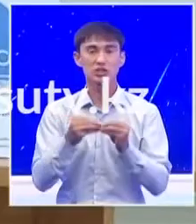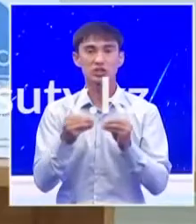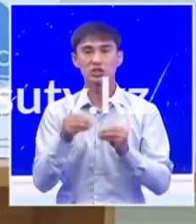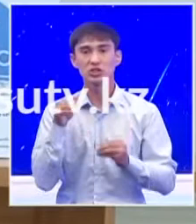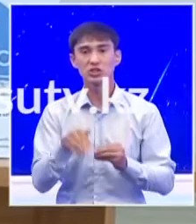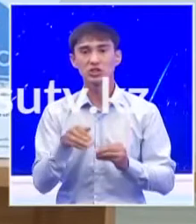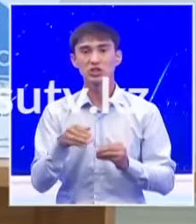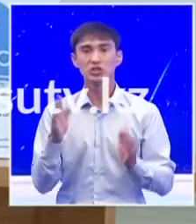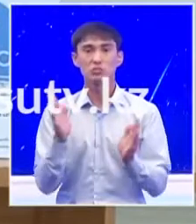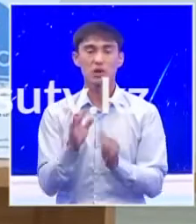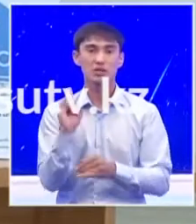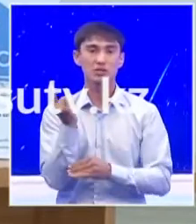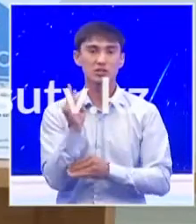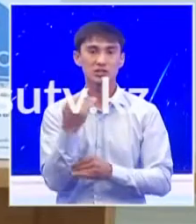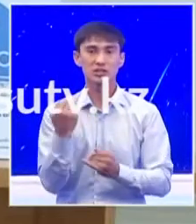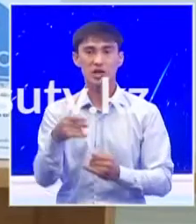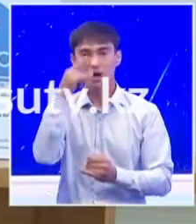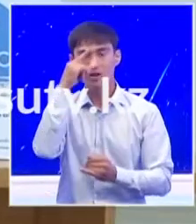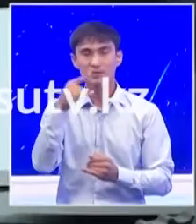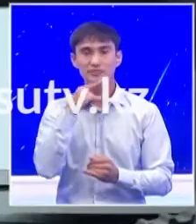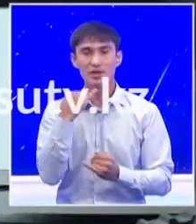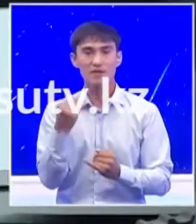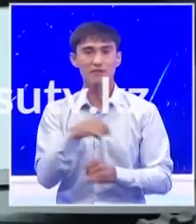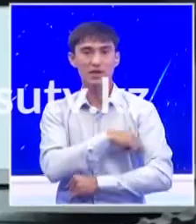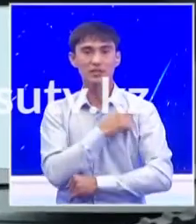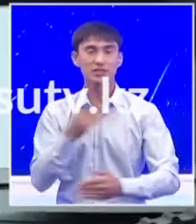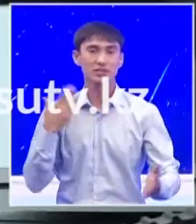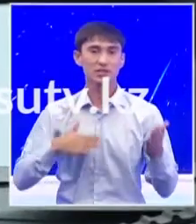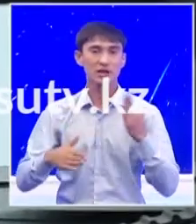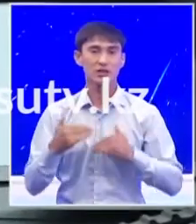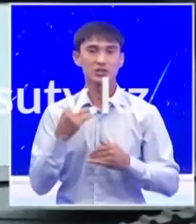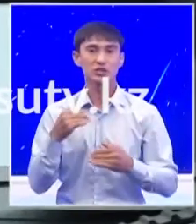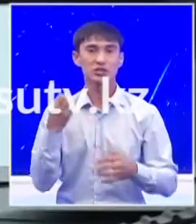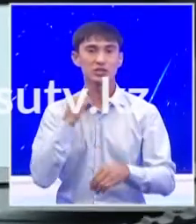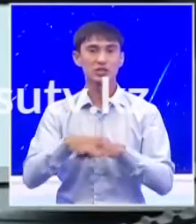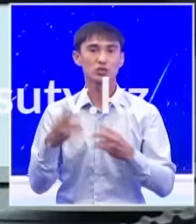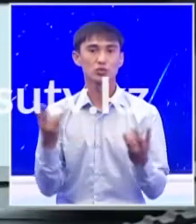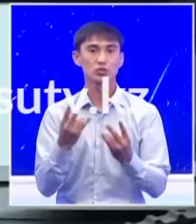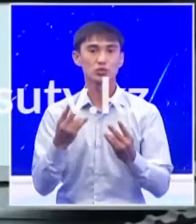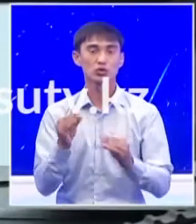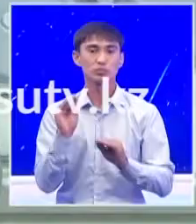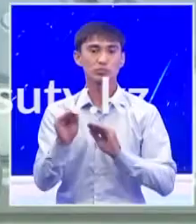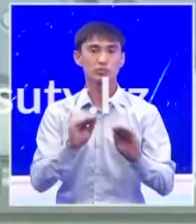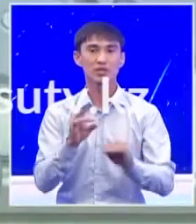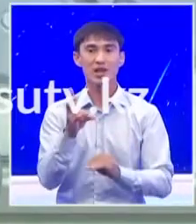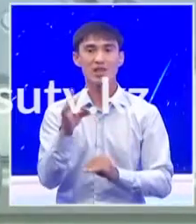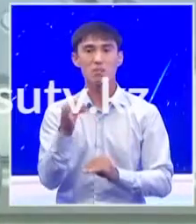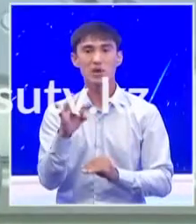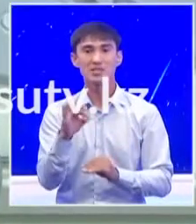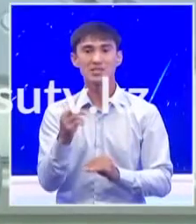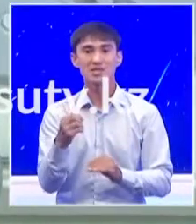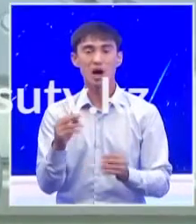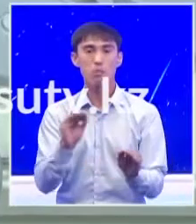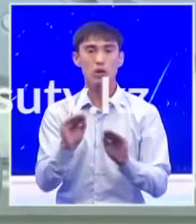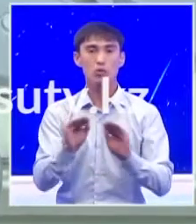тысяч маленьких казахстанцев. Врачи не скрывают своей радости, ведь центр нуждался в дооснащении своей реанимации оборудованием для